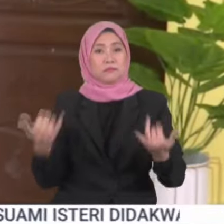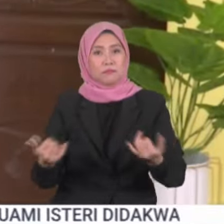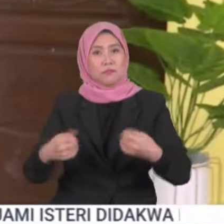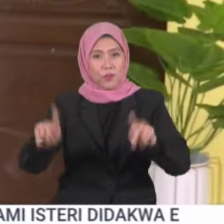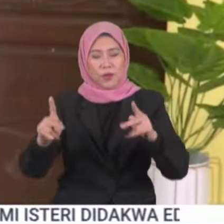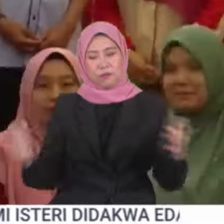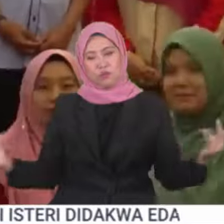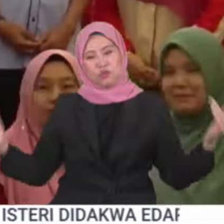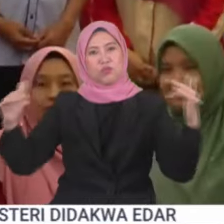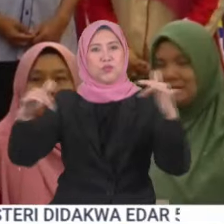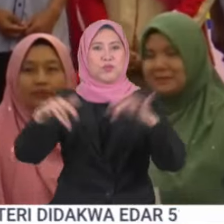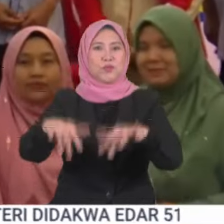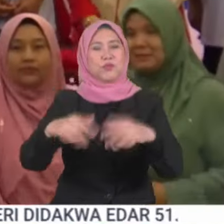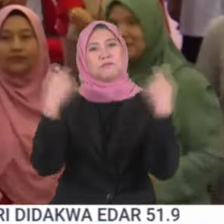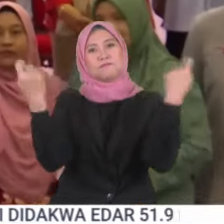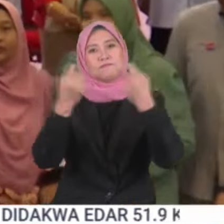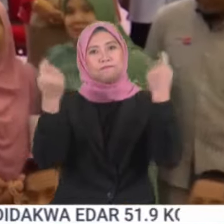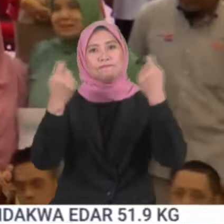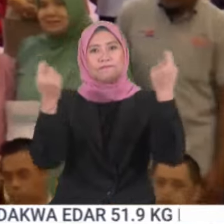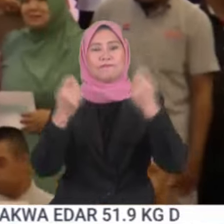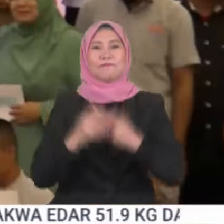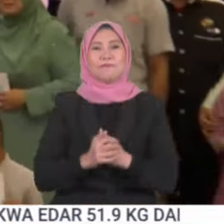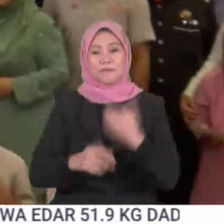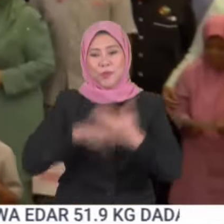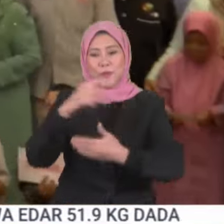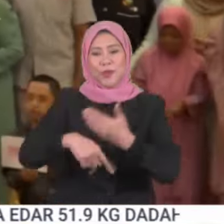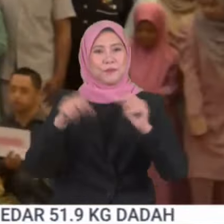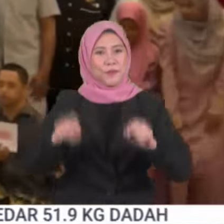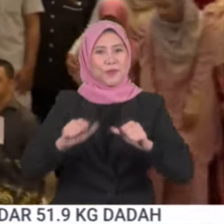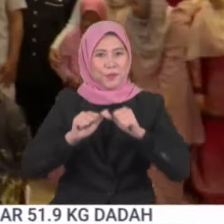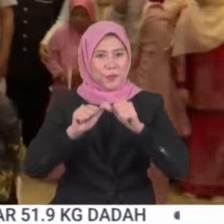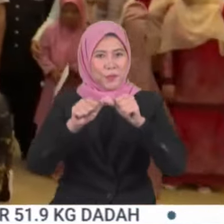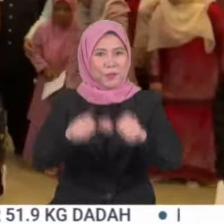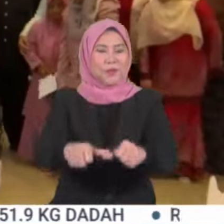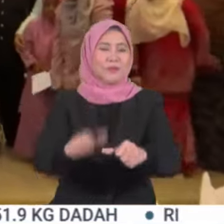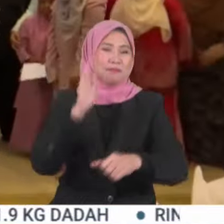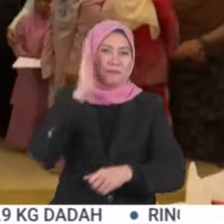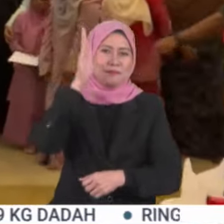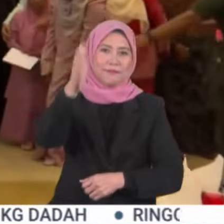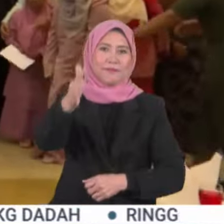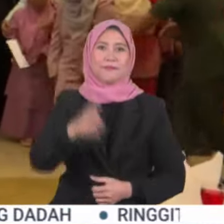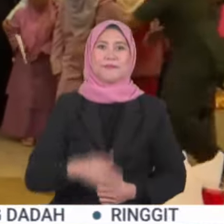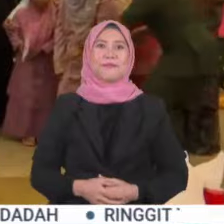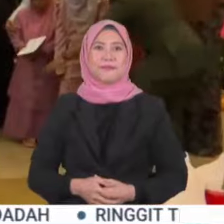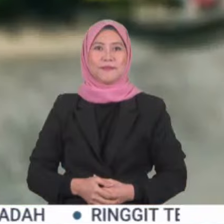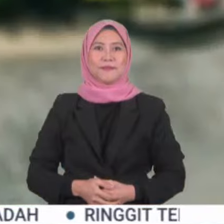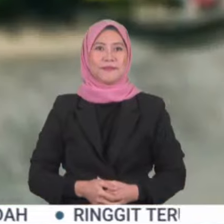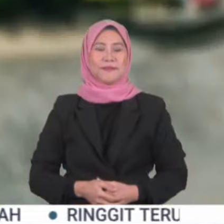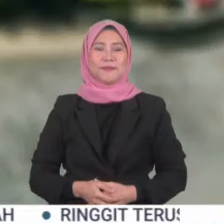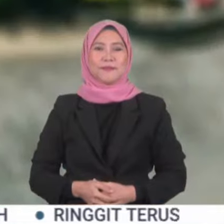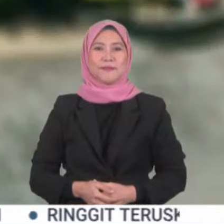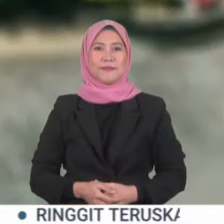orang kurang upaya. Program seperti ini akan diteruskan pada masa akan datang.